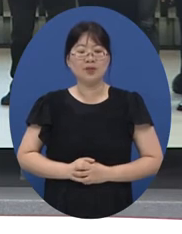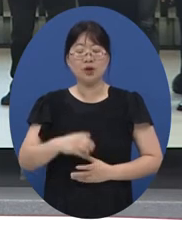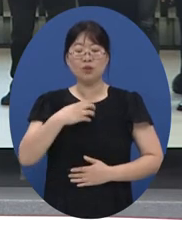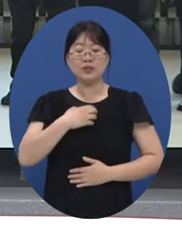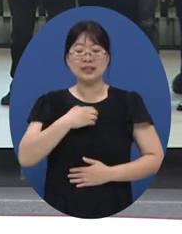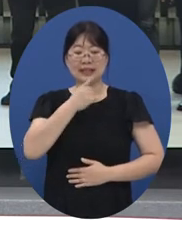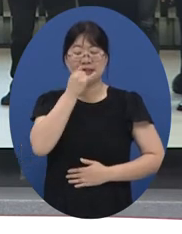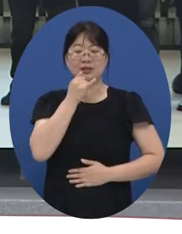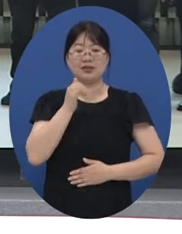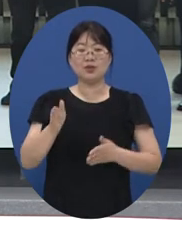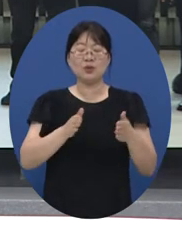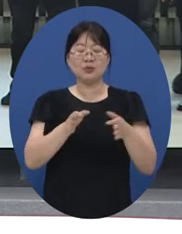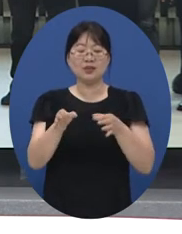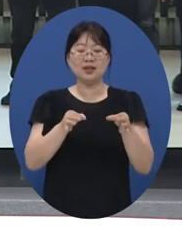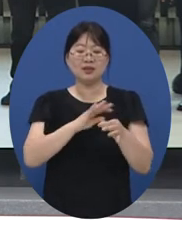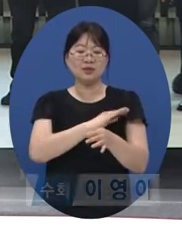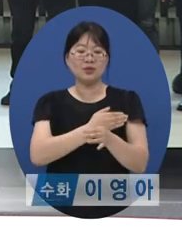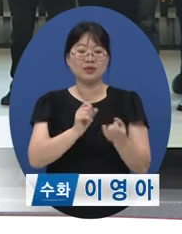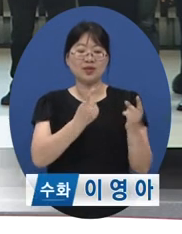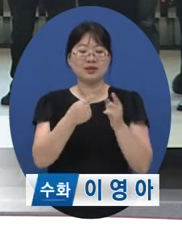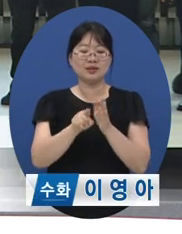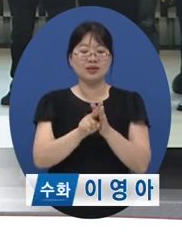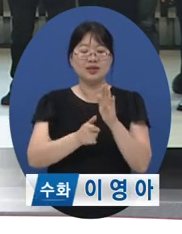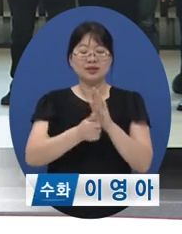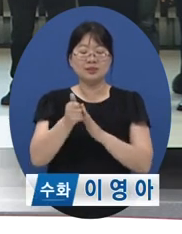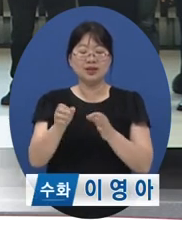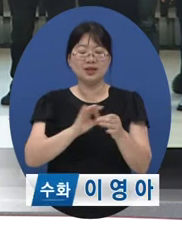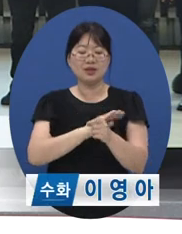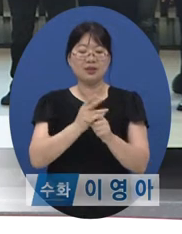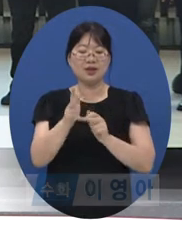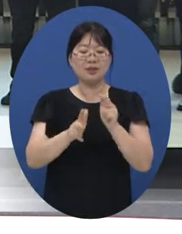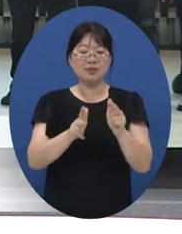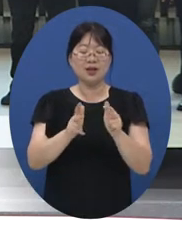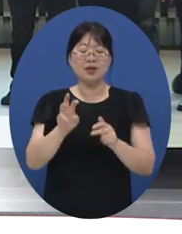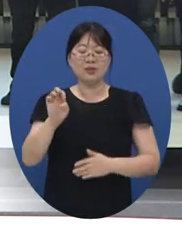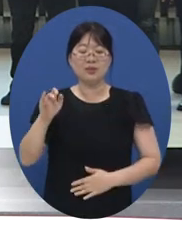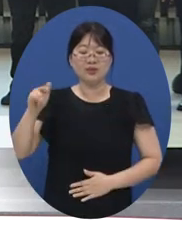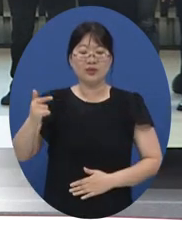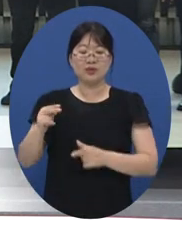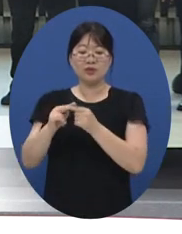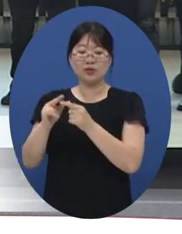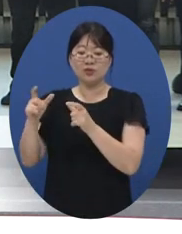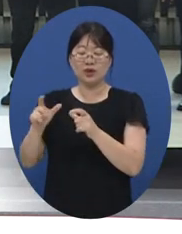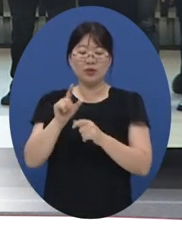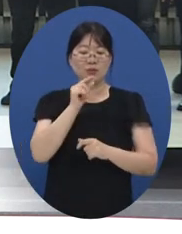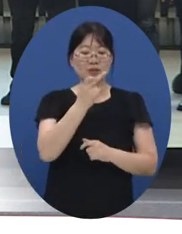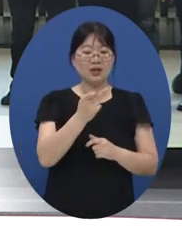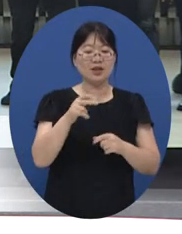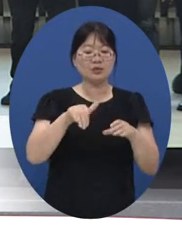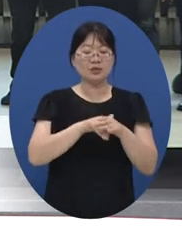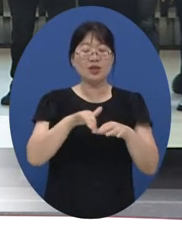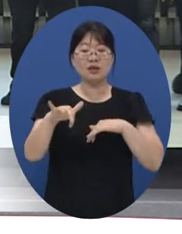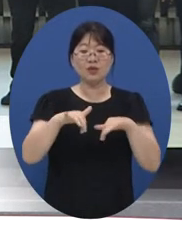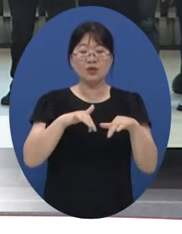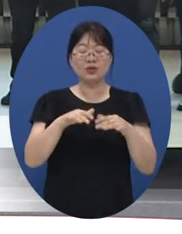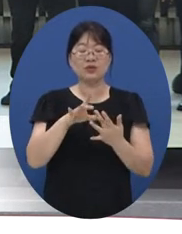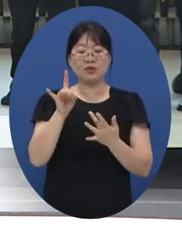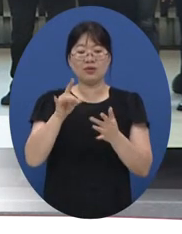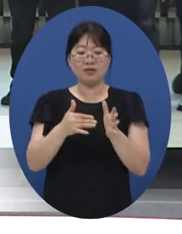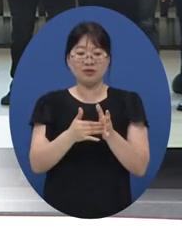위기에 처한 골목 상권을 살리기 위한 희망 상권 사업에 경기도 포천 일동 상권과 오산 문화의 거리가